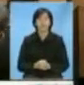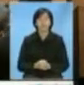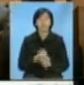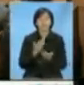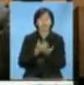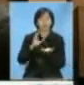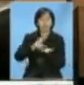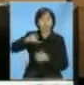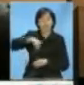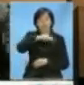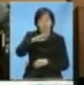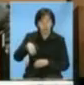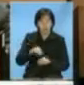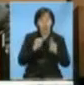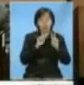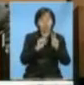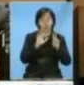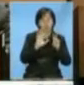งเงินทั้งสิ้น